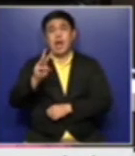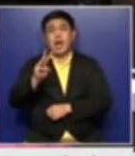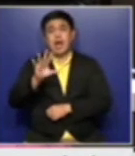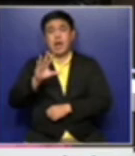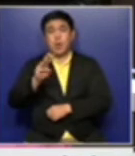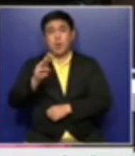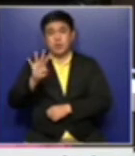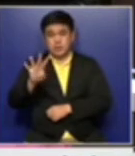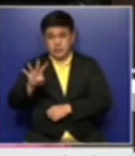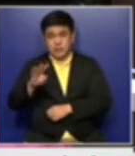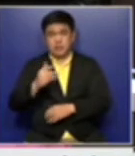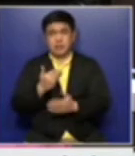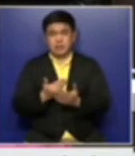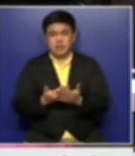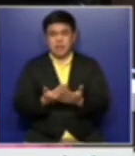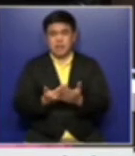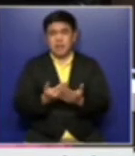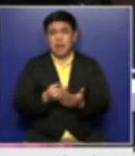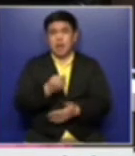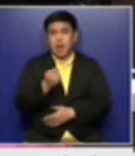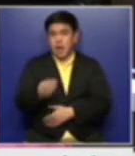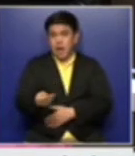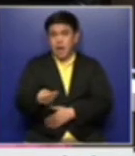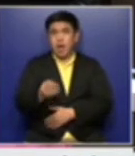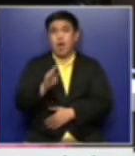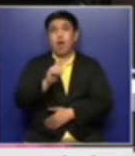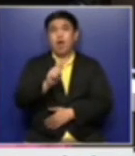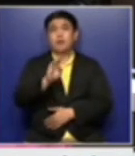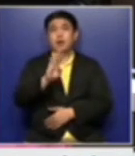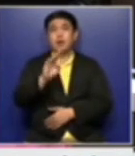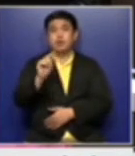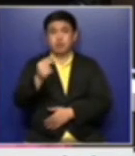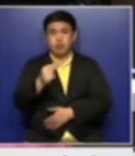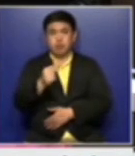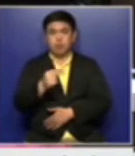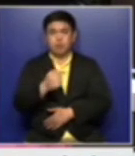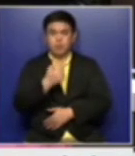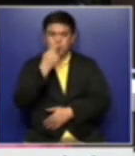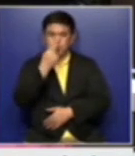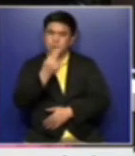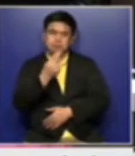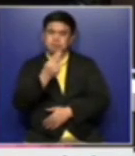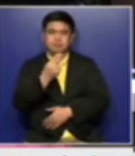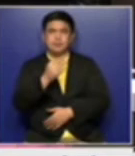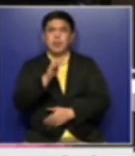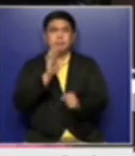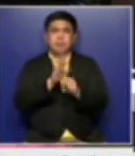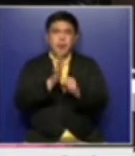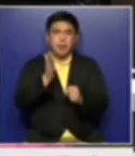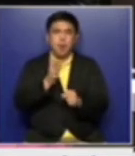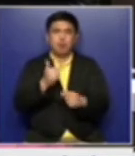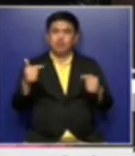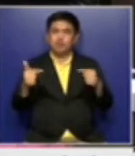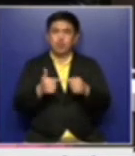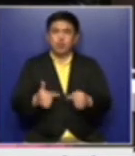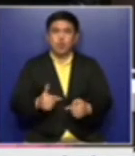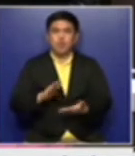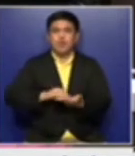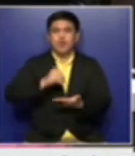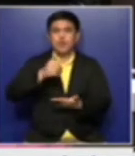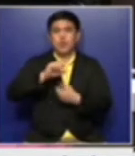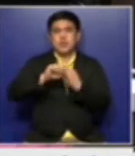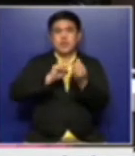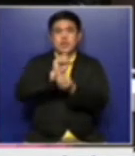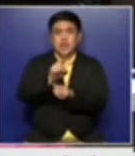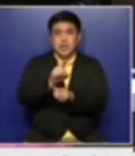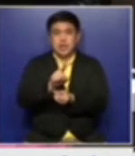2564ในคราวนี้ที่ให้กับองค์กรปกครองส่วนท้องถิ่นดิฉันบอกไม่เพียงพอและก็ไม่ตอบโจทย์ในการฟื้นฟูเศรษฐกิ